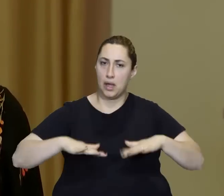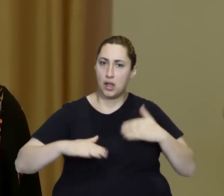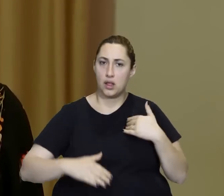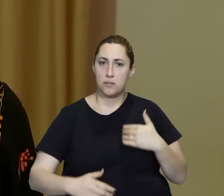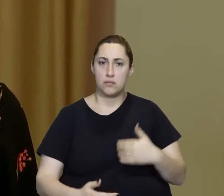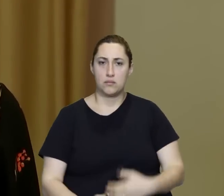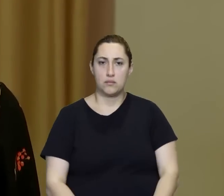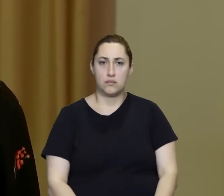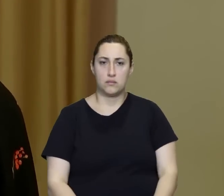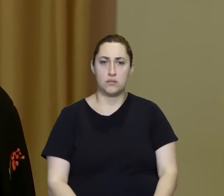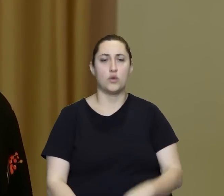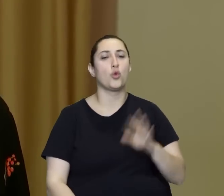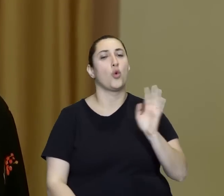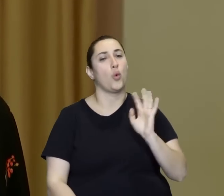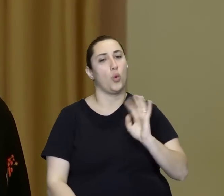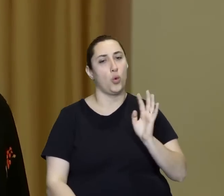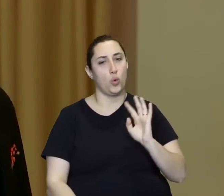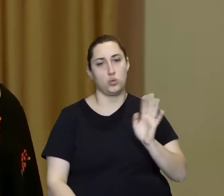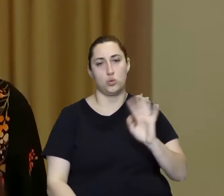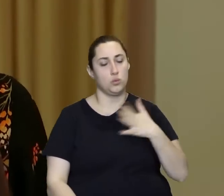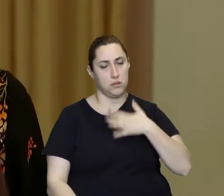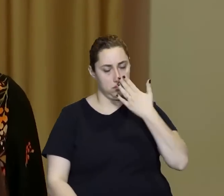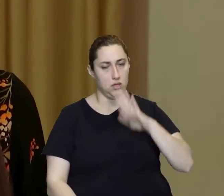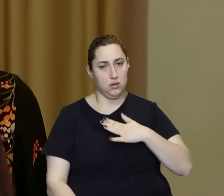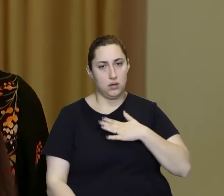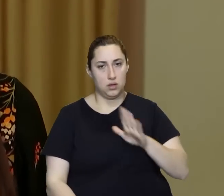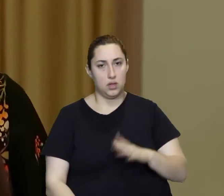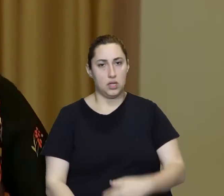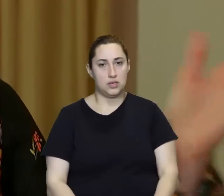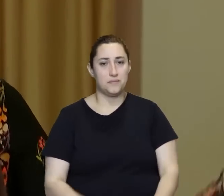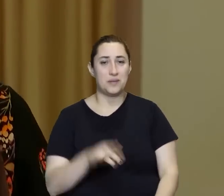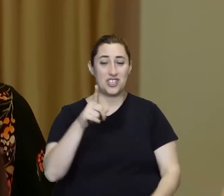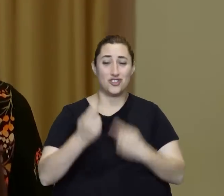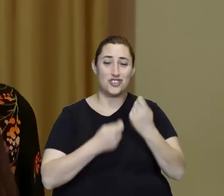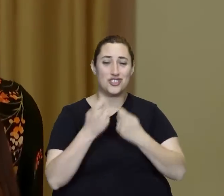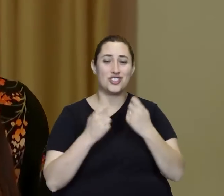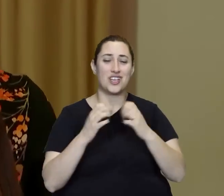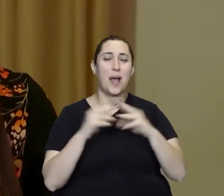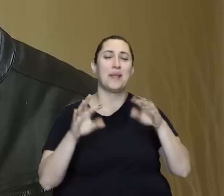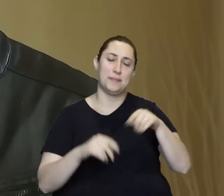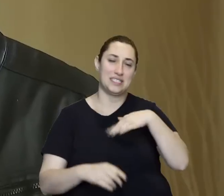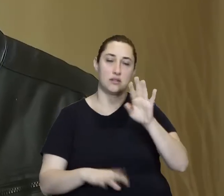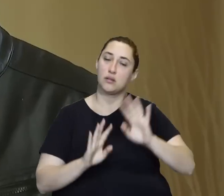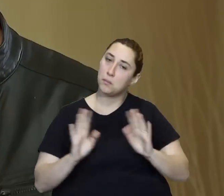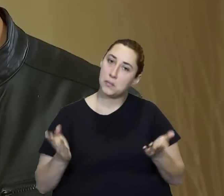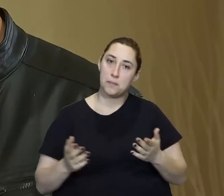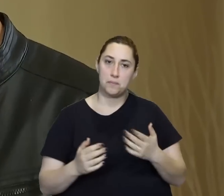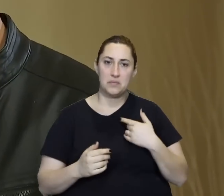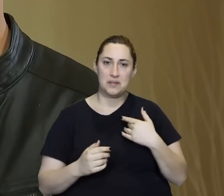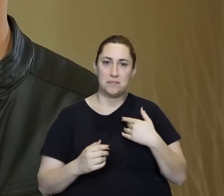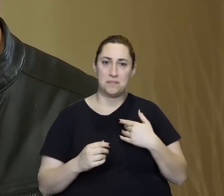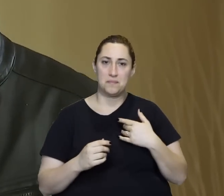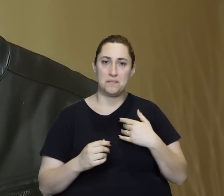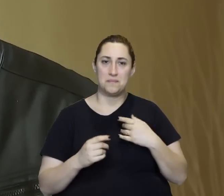ben. Yok. Yok, ben beklerim. Hem sen işinden olma, git sen. İyi, tamam. Benim de